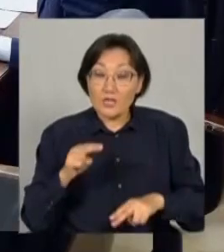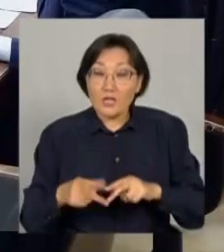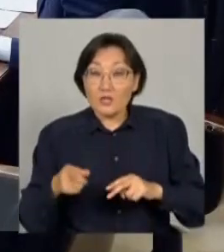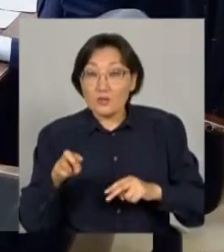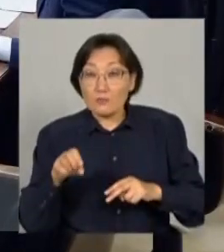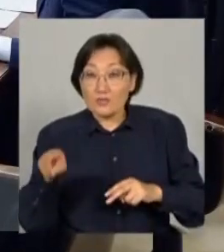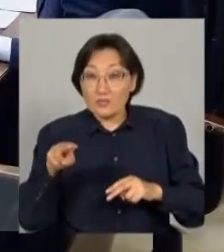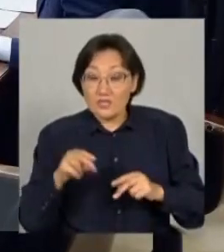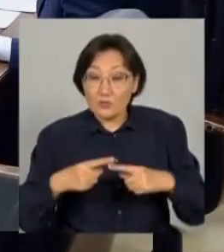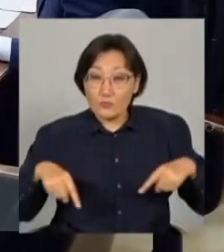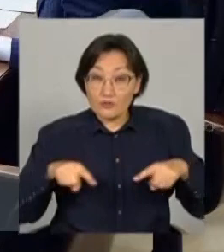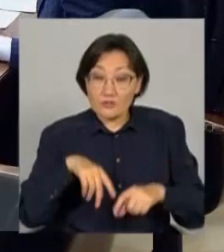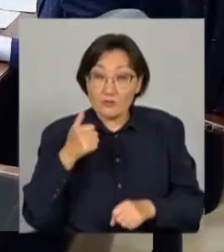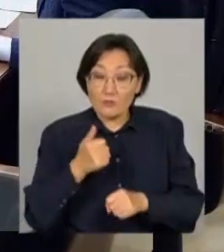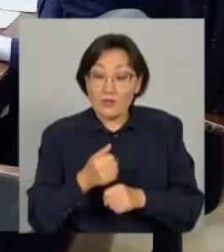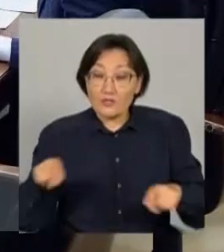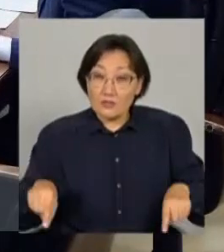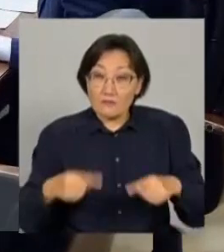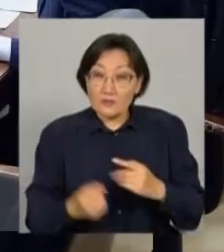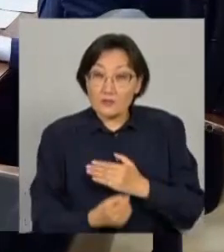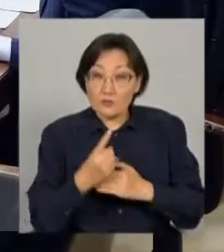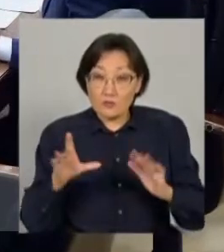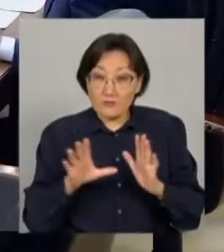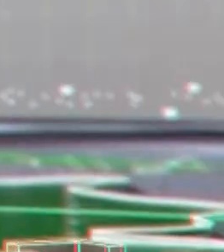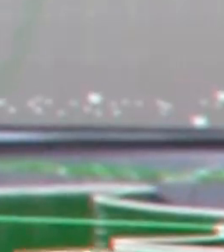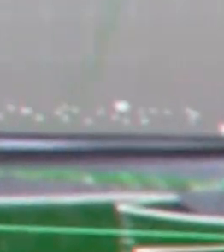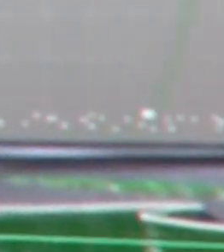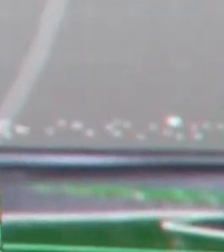гибридные станции на основе возобновляемых источников энергии.